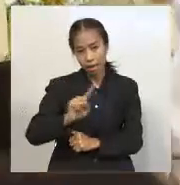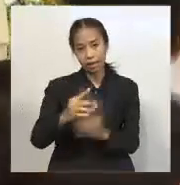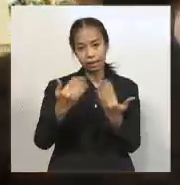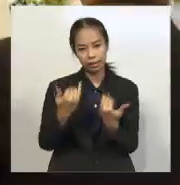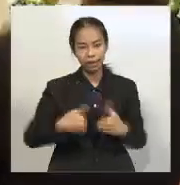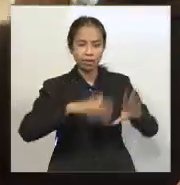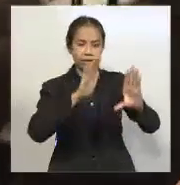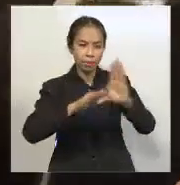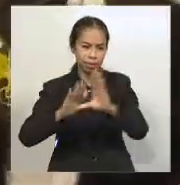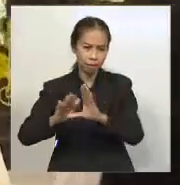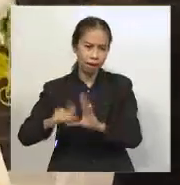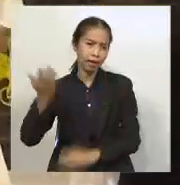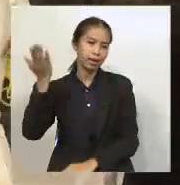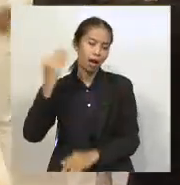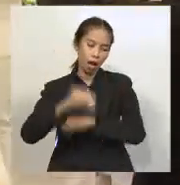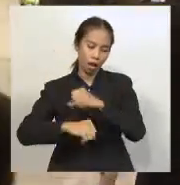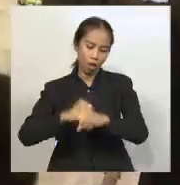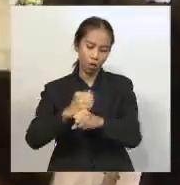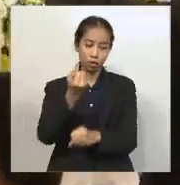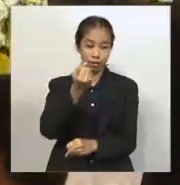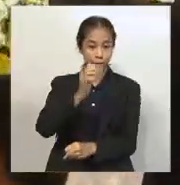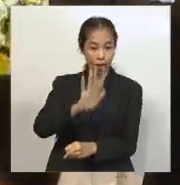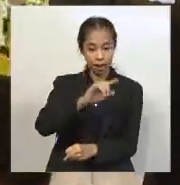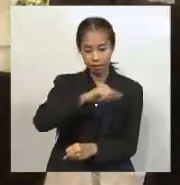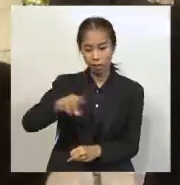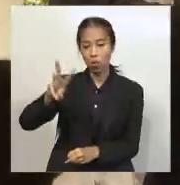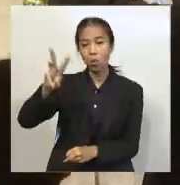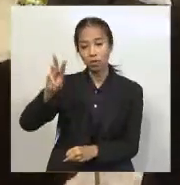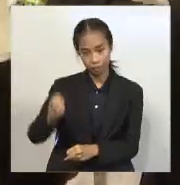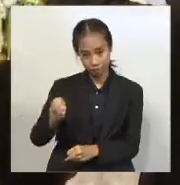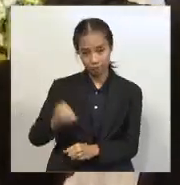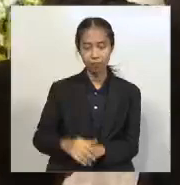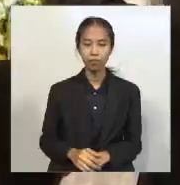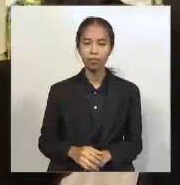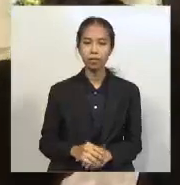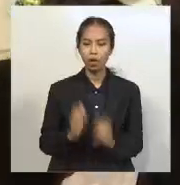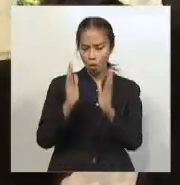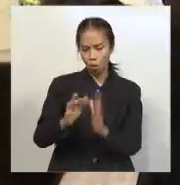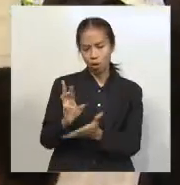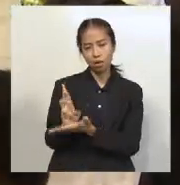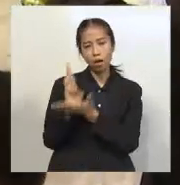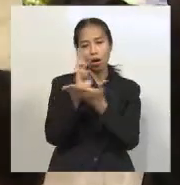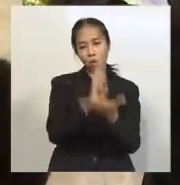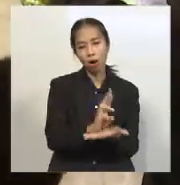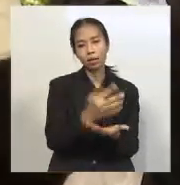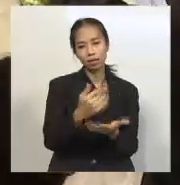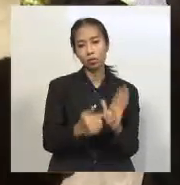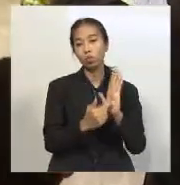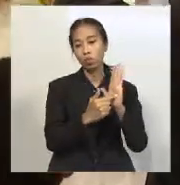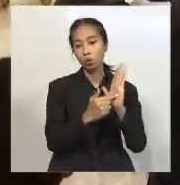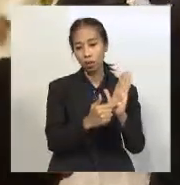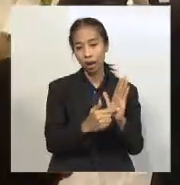สมัครผู้สนใจเข้าร่วมตั้งแต่อายุ15ถึง60ปีโดยผู้ได้รับรางวัลชนะเลิศได้แก่นายอธิวัฒน์ช้